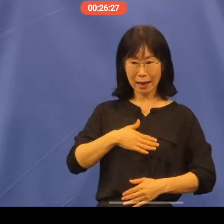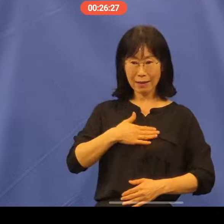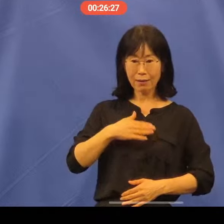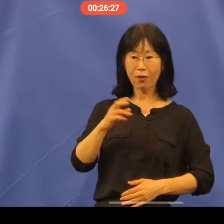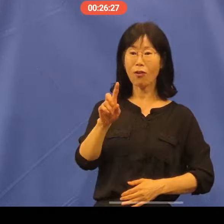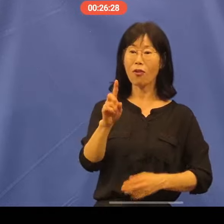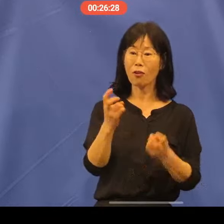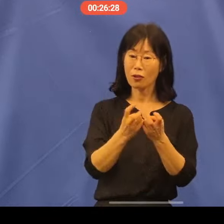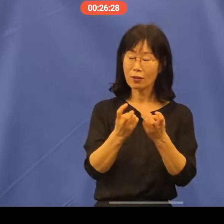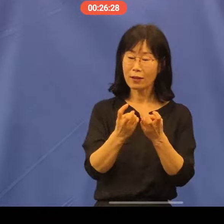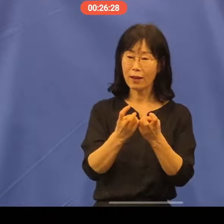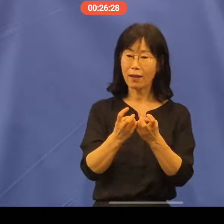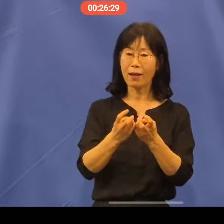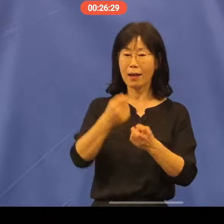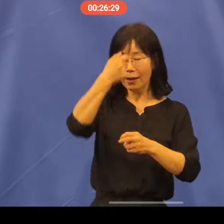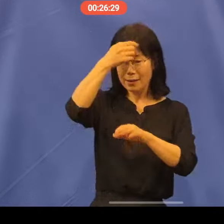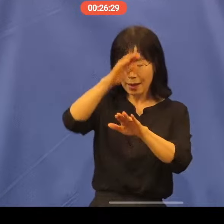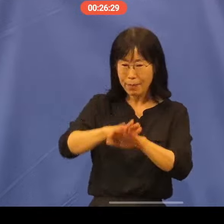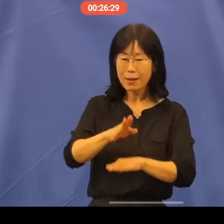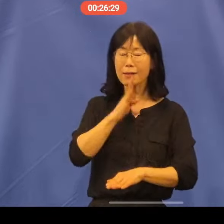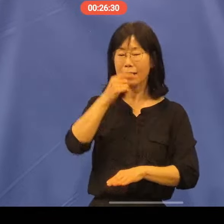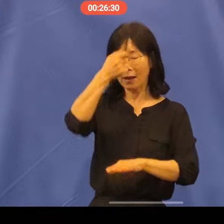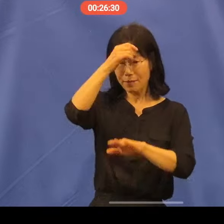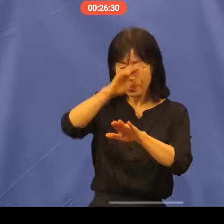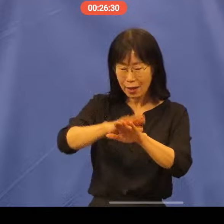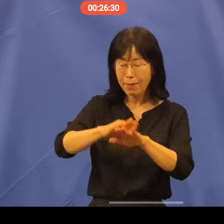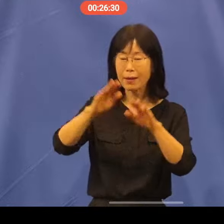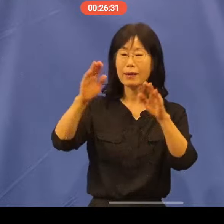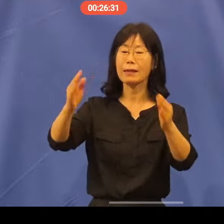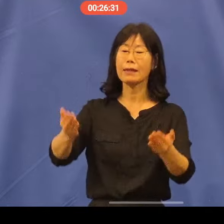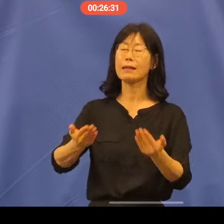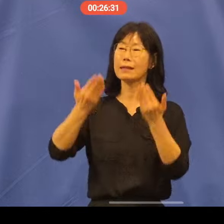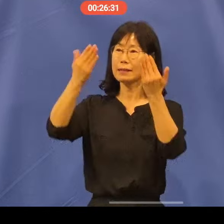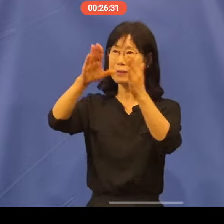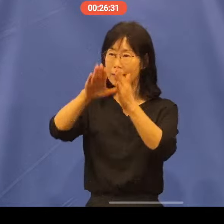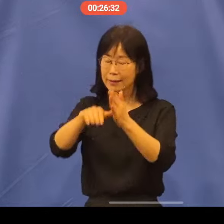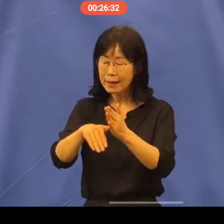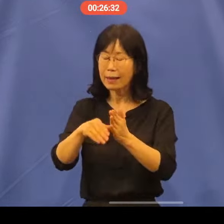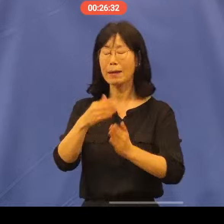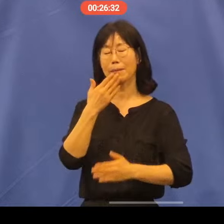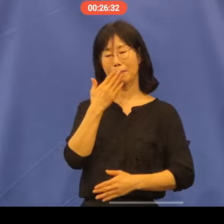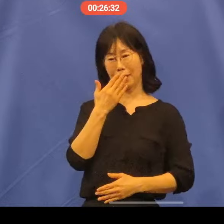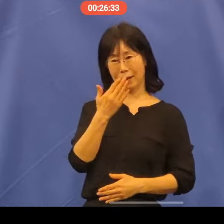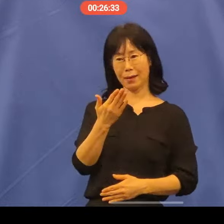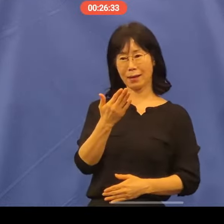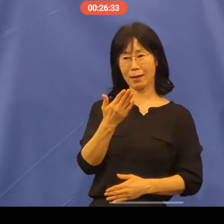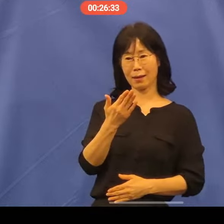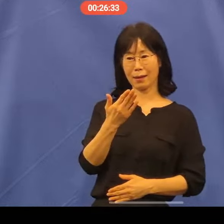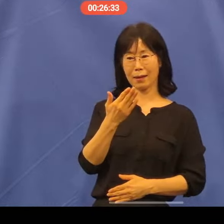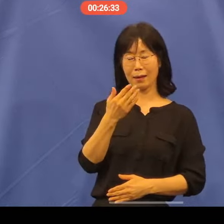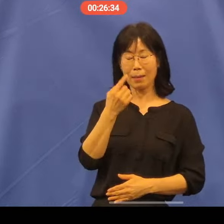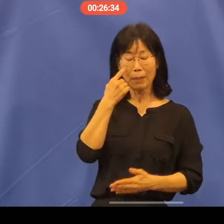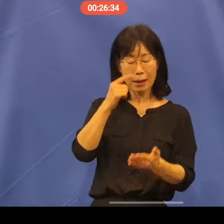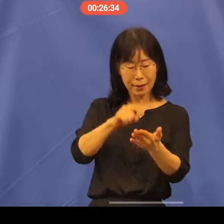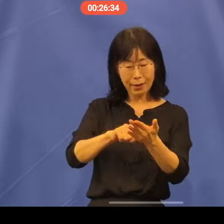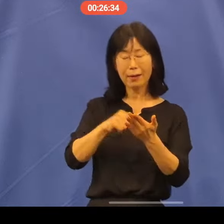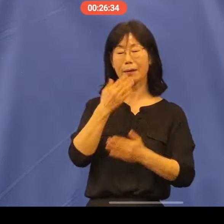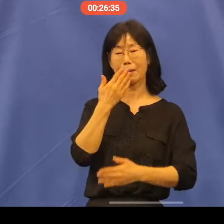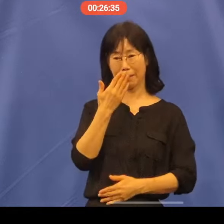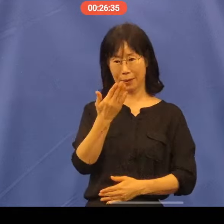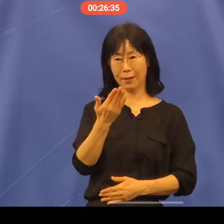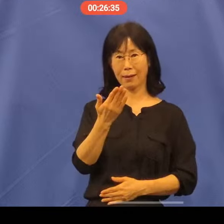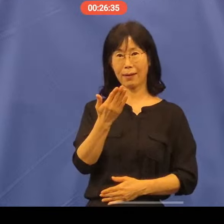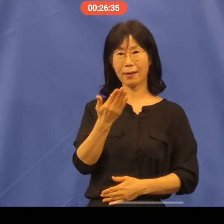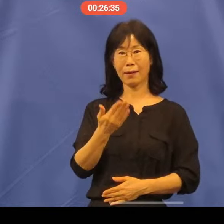기쁨이 주어지는 것입니다. 이것은 단순히 주일이나 이런 공적 집회만 말하는 게 아니라 우리의 삶 전체를 하나님